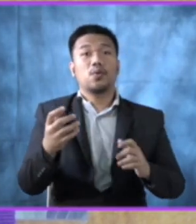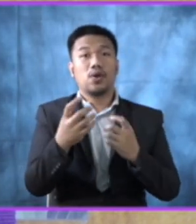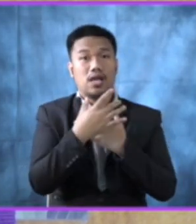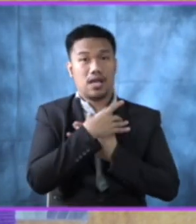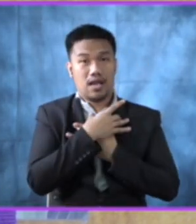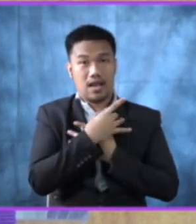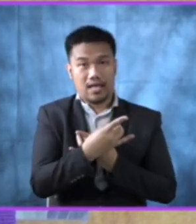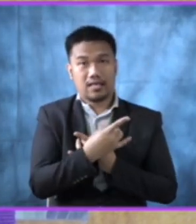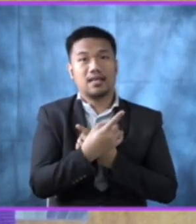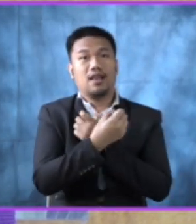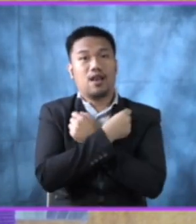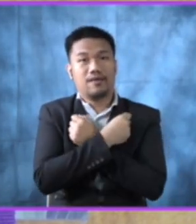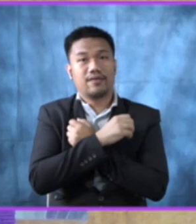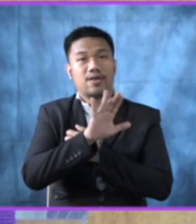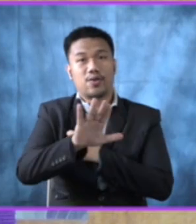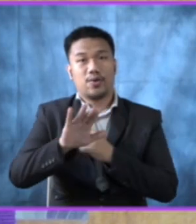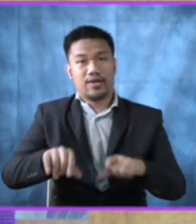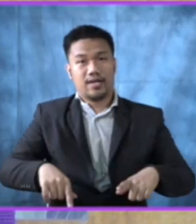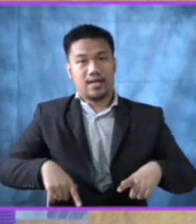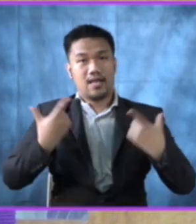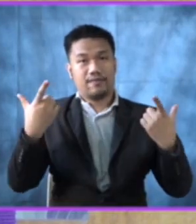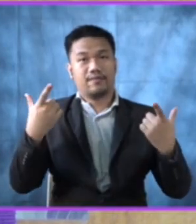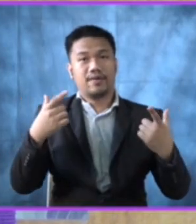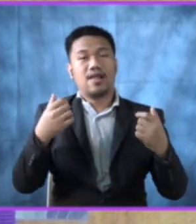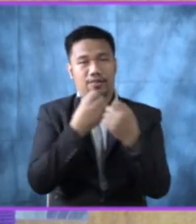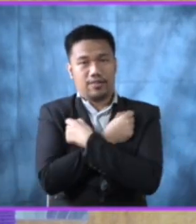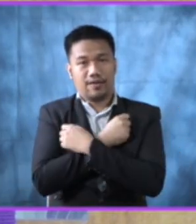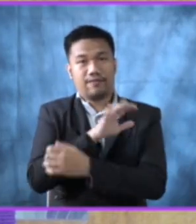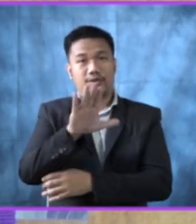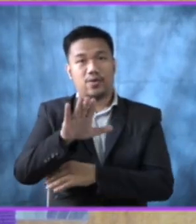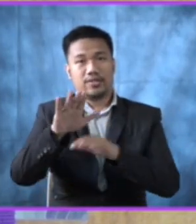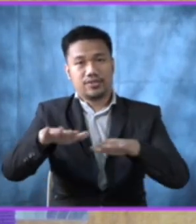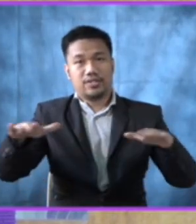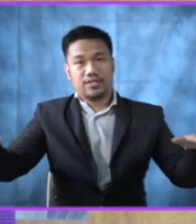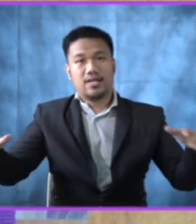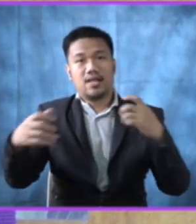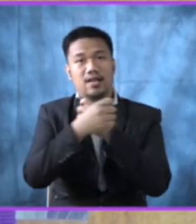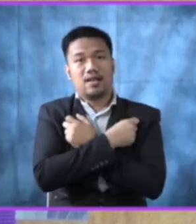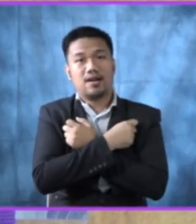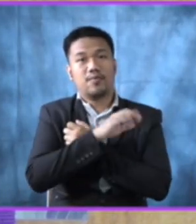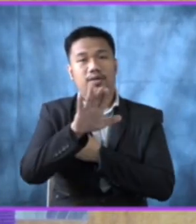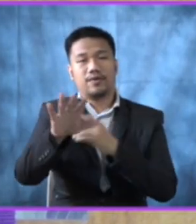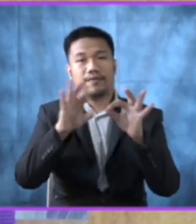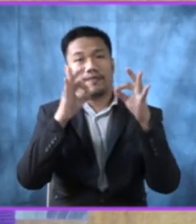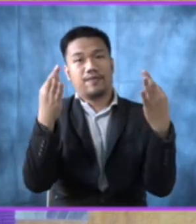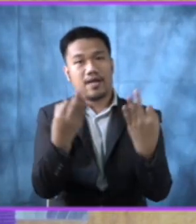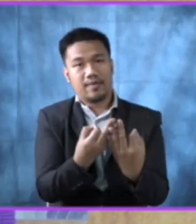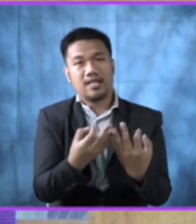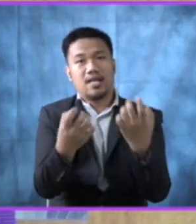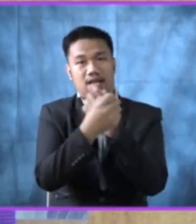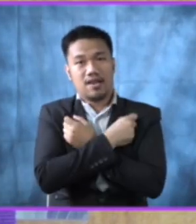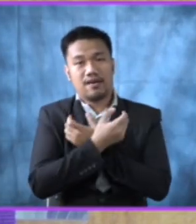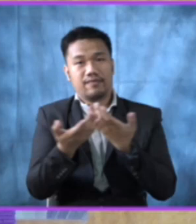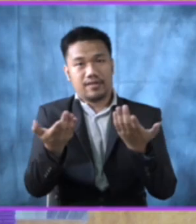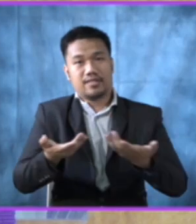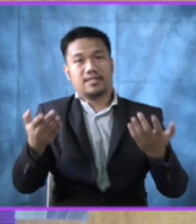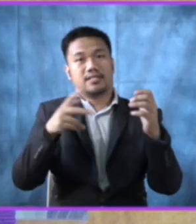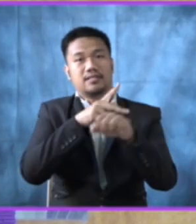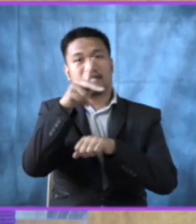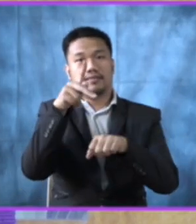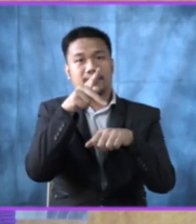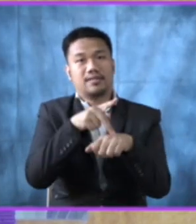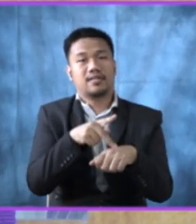mo, kung mahal mo ang mga anak mo, kung mahal mo ang pamilya mo, kung mahal mo ang bansang ito, at higit sa